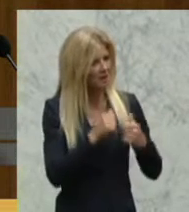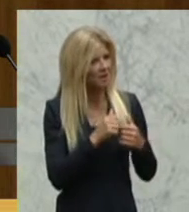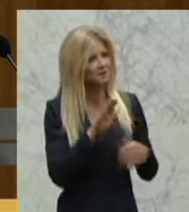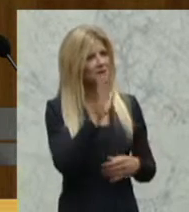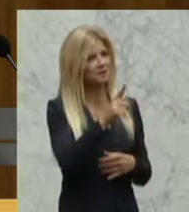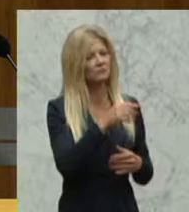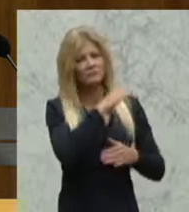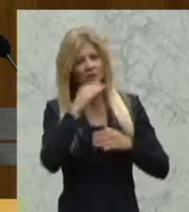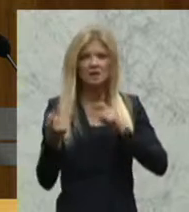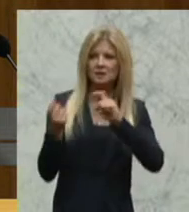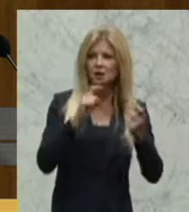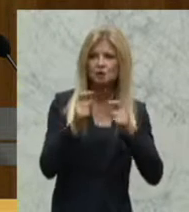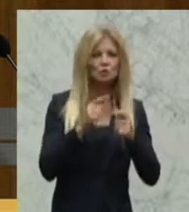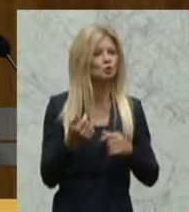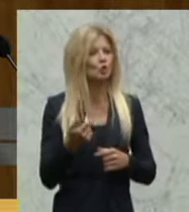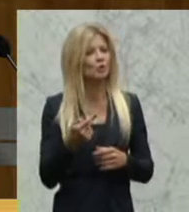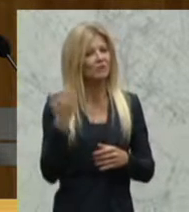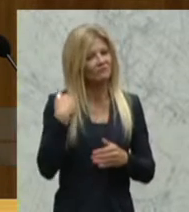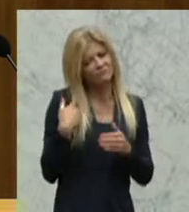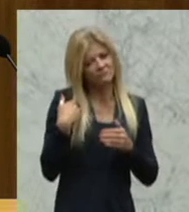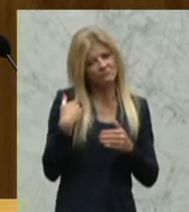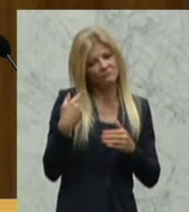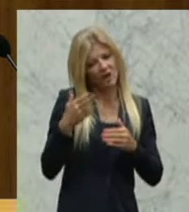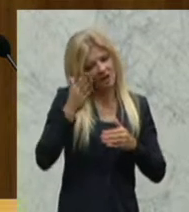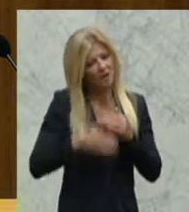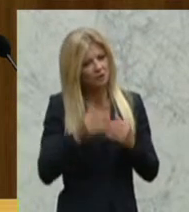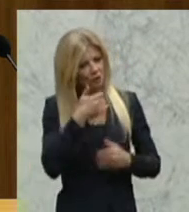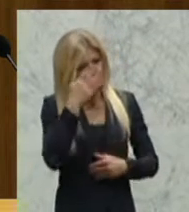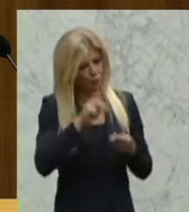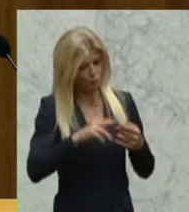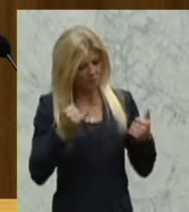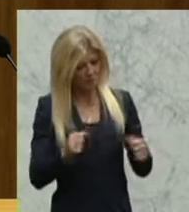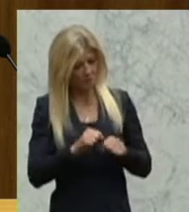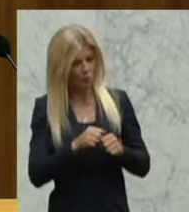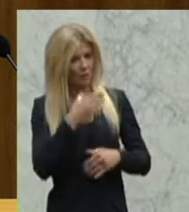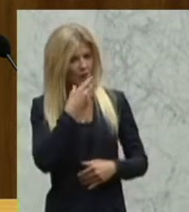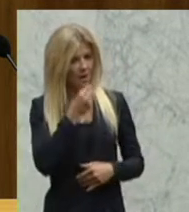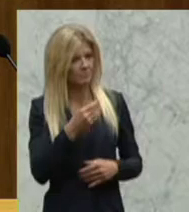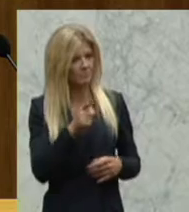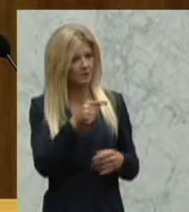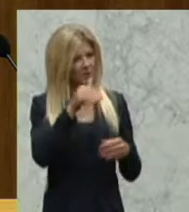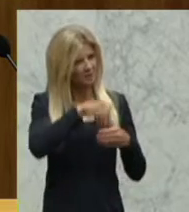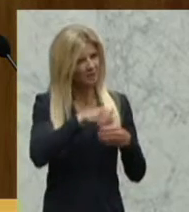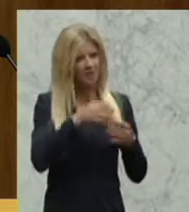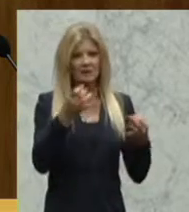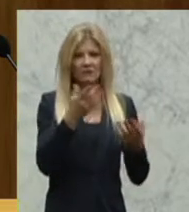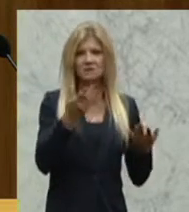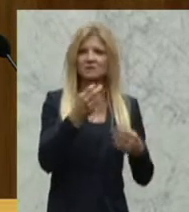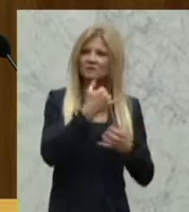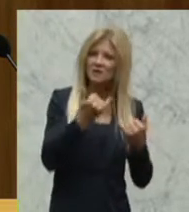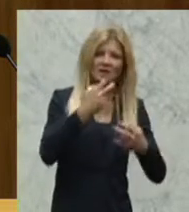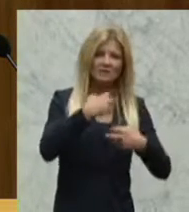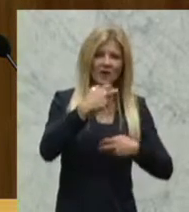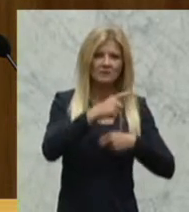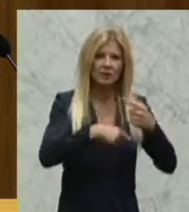des Sommers und jetzt auch im Herbst rund um die Weiterentwicklung unserer Kindergärten, unserer Krippen